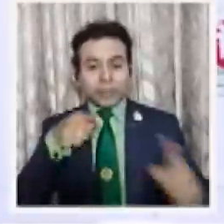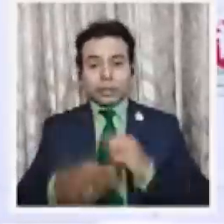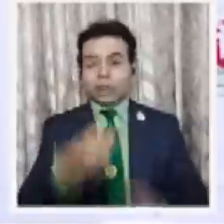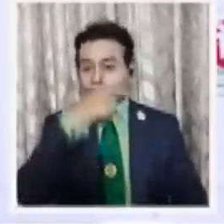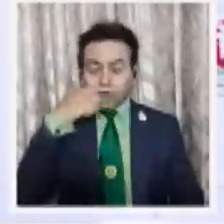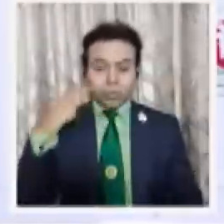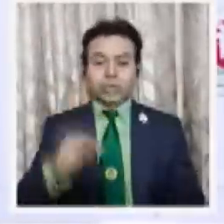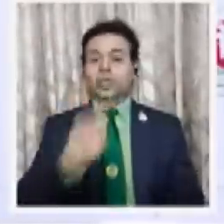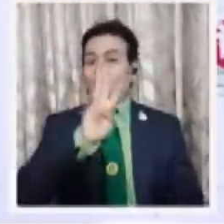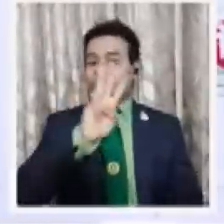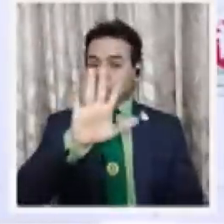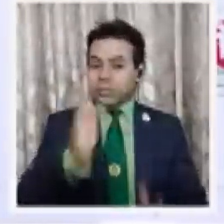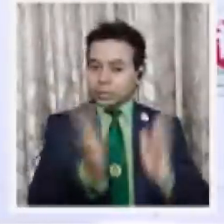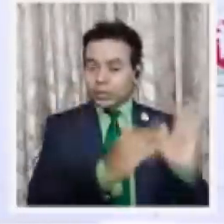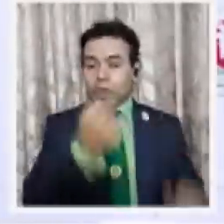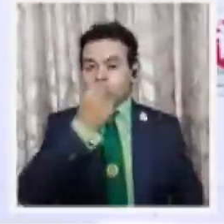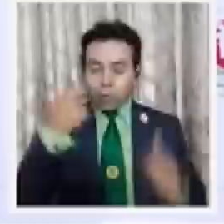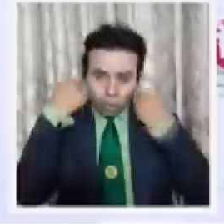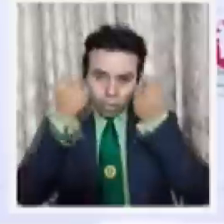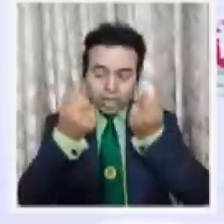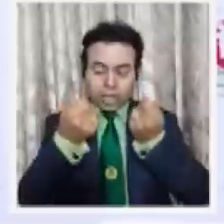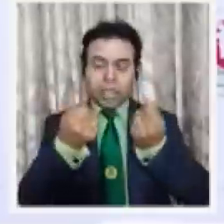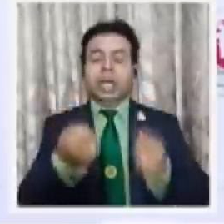হার 1.29%।